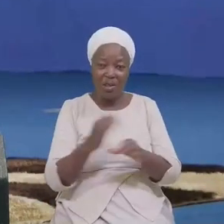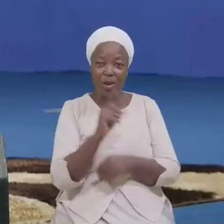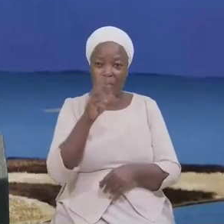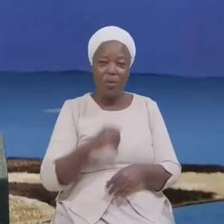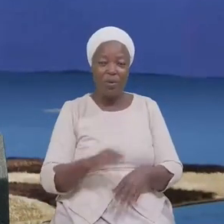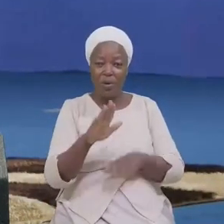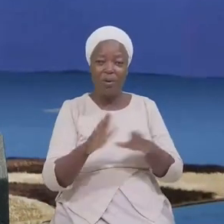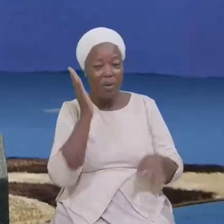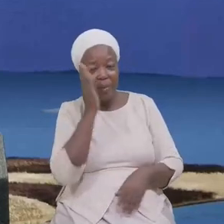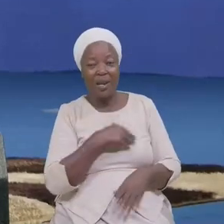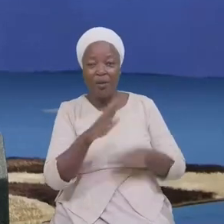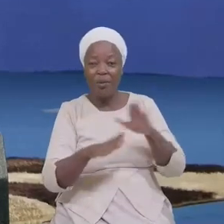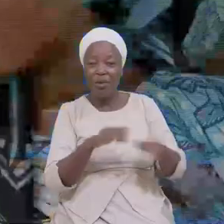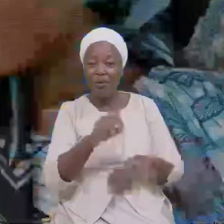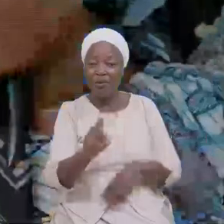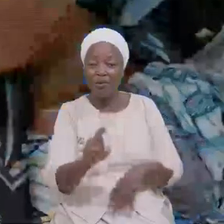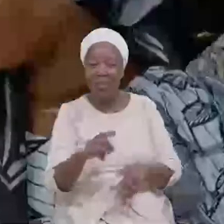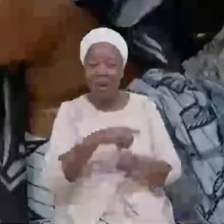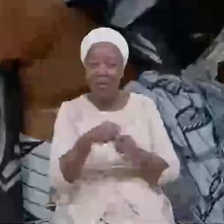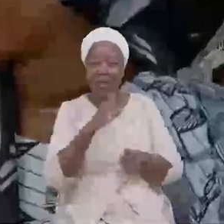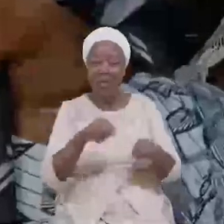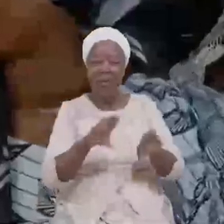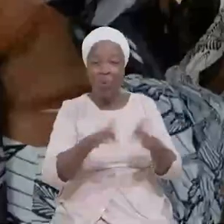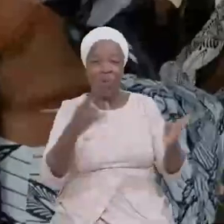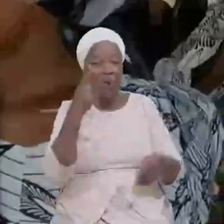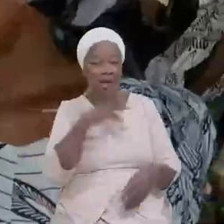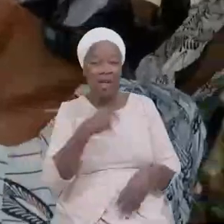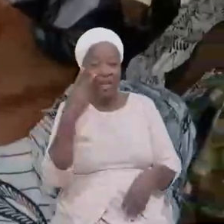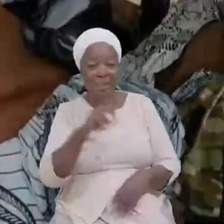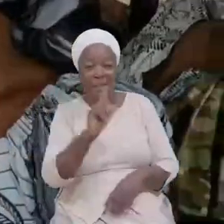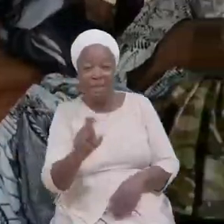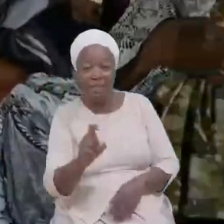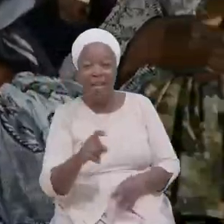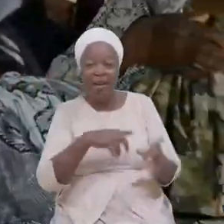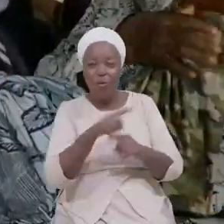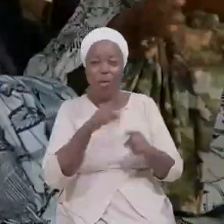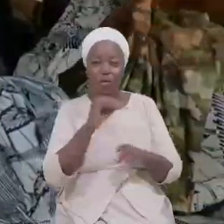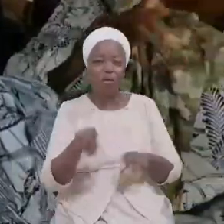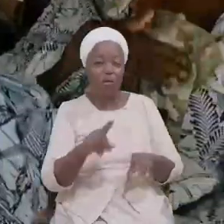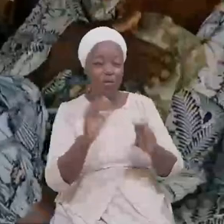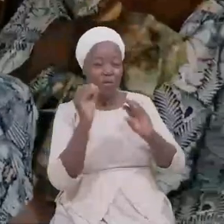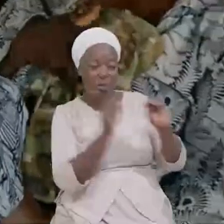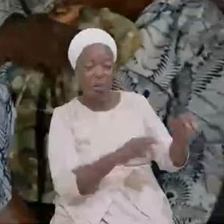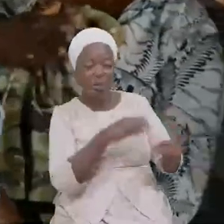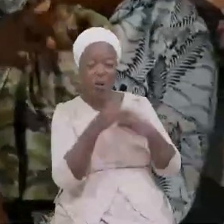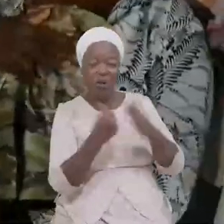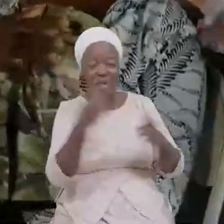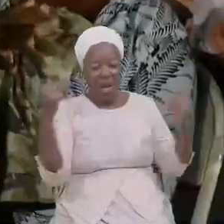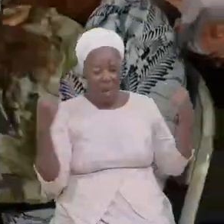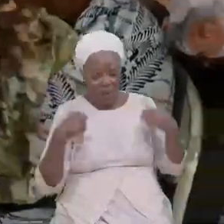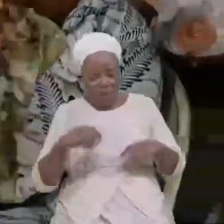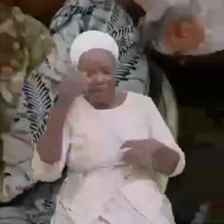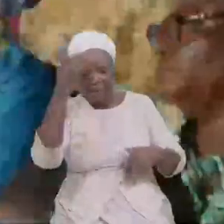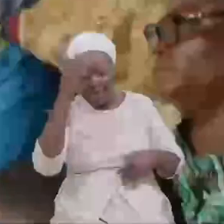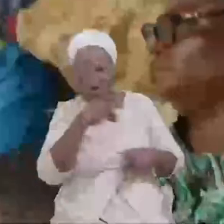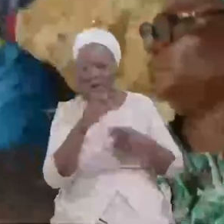Quand est-ce que tu vas ouvrir tes yeux et voir? Quand est-ce que tu vas déposer, laisser les douleurs, les maladies,